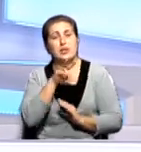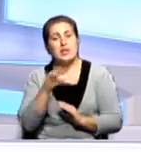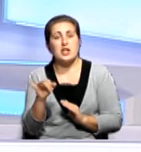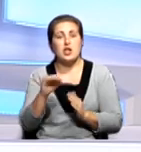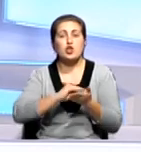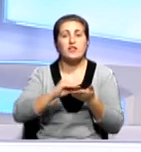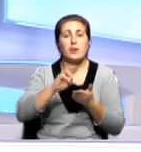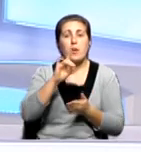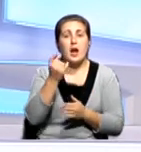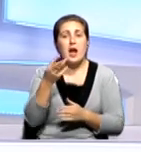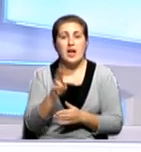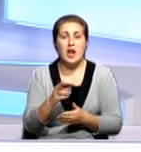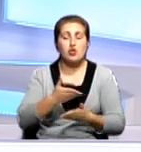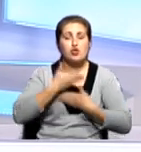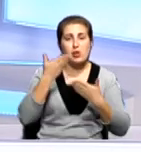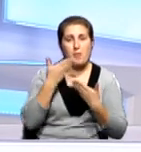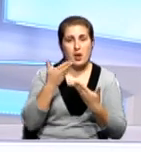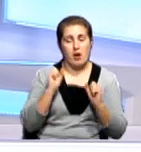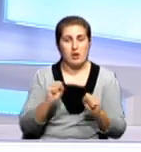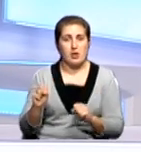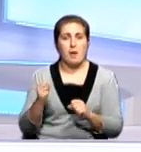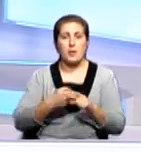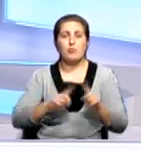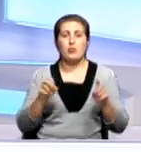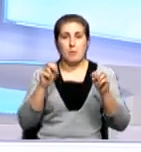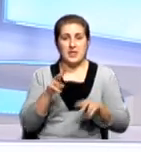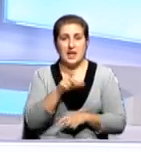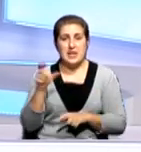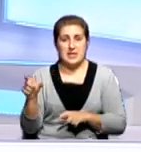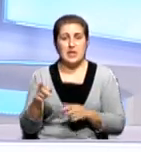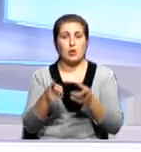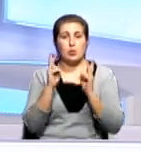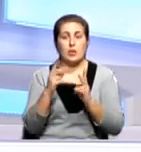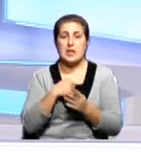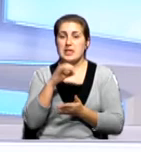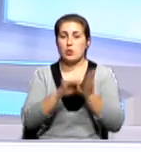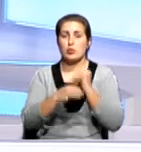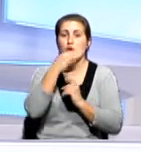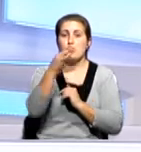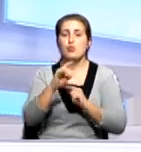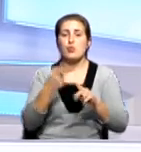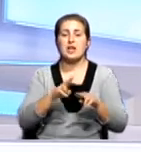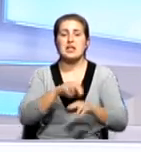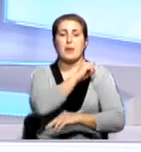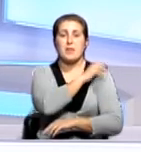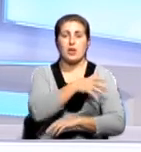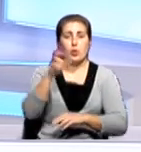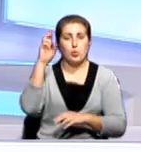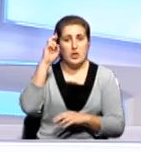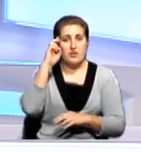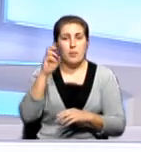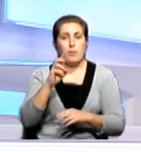шрифтом брайля читабельно потому что специалисты те кто я сразу скажу что это санкт-петербургское